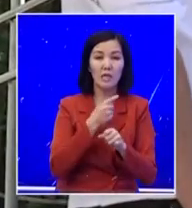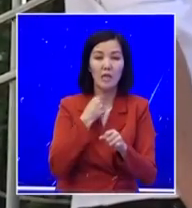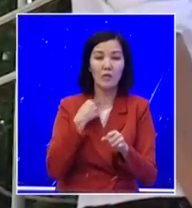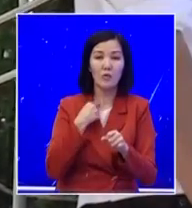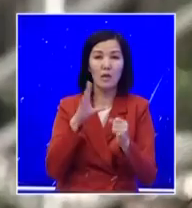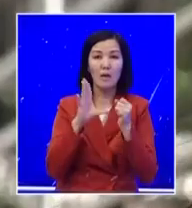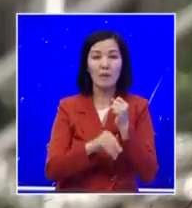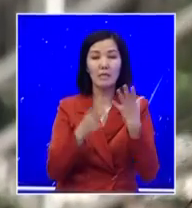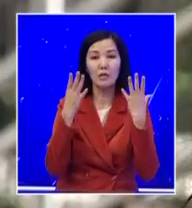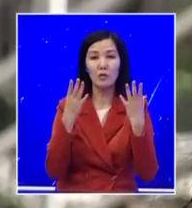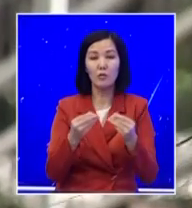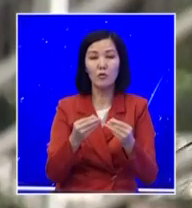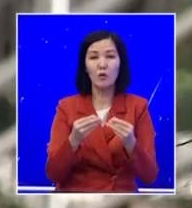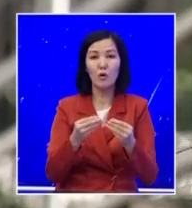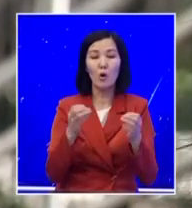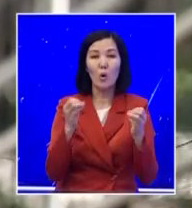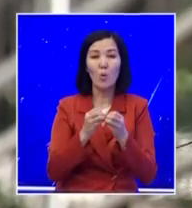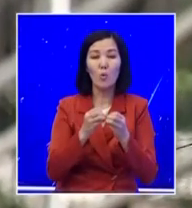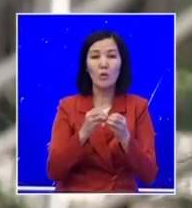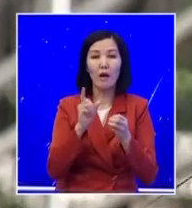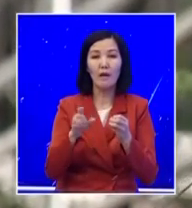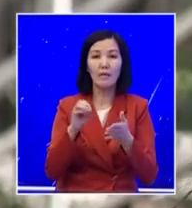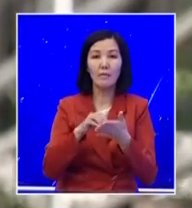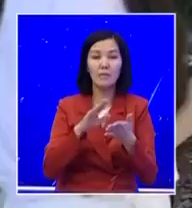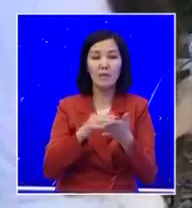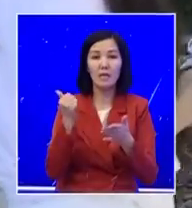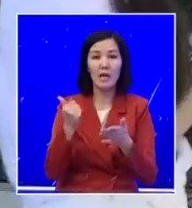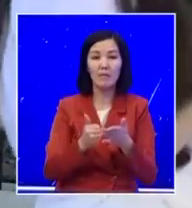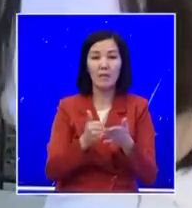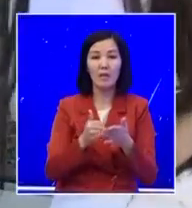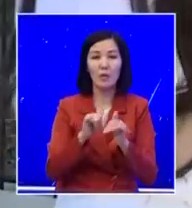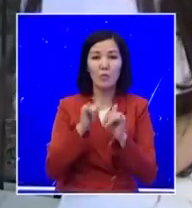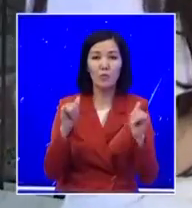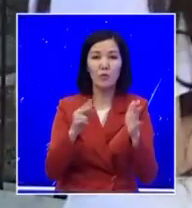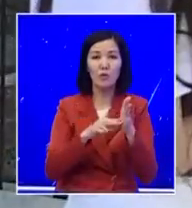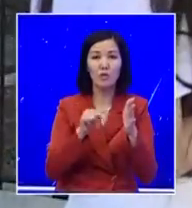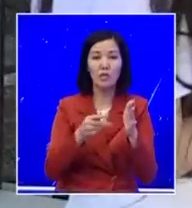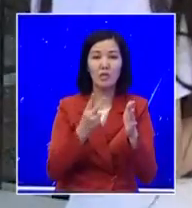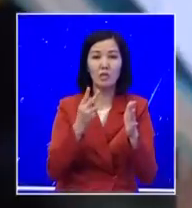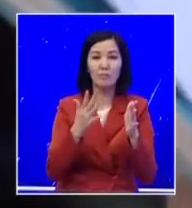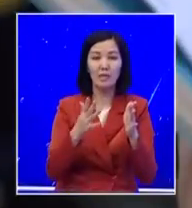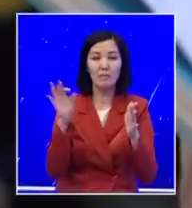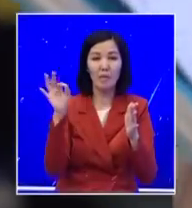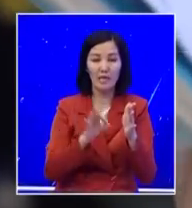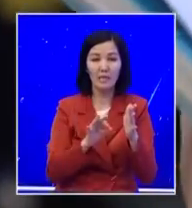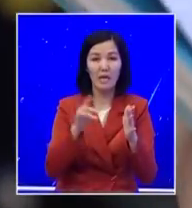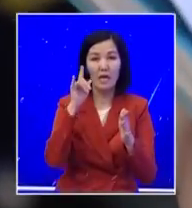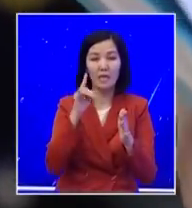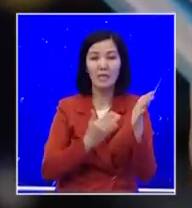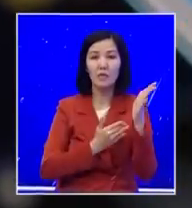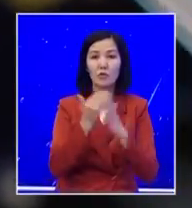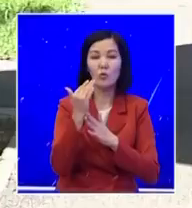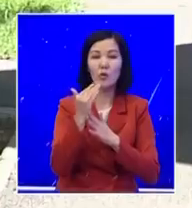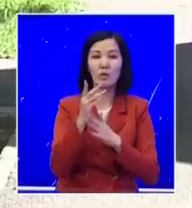тәулікте COVID-19-дың 10 жағдайы тіркеліп отыр. Апталық өсу деңгейі 7,5%. Еліміз бойынша жоғарғы